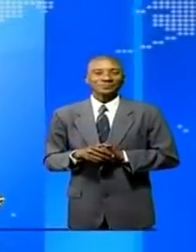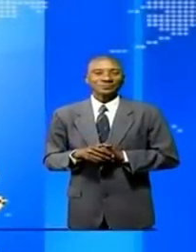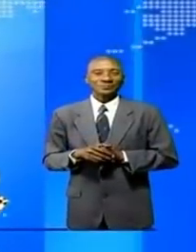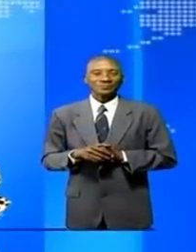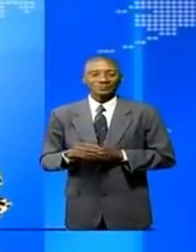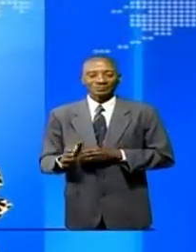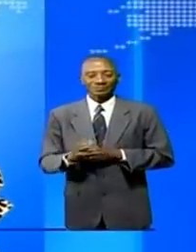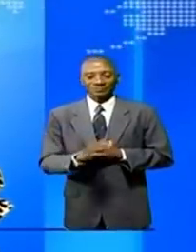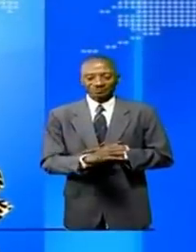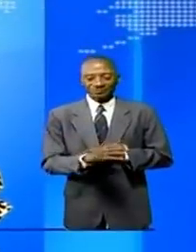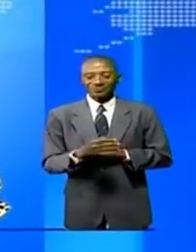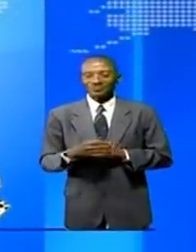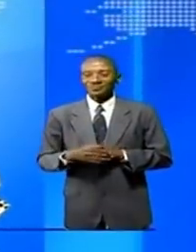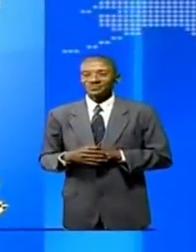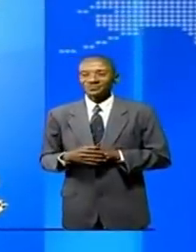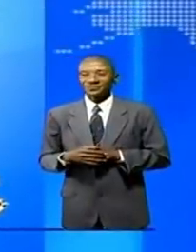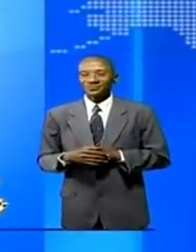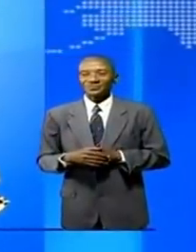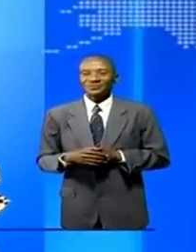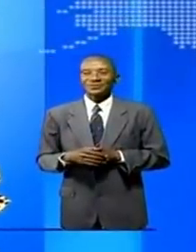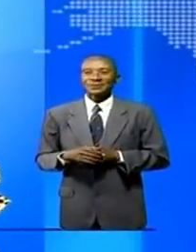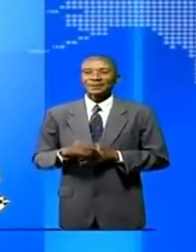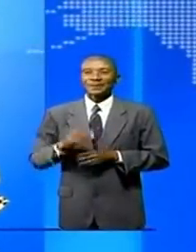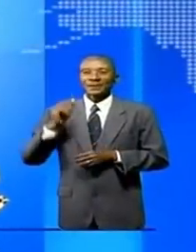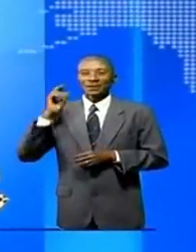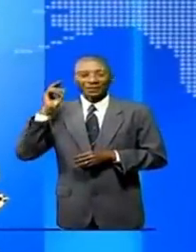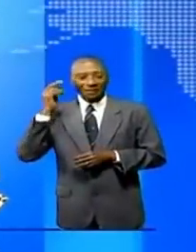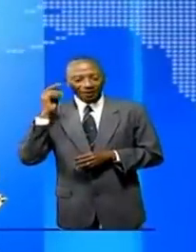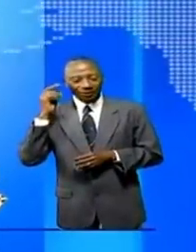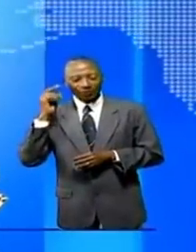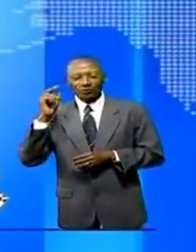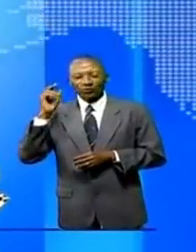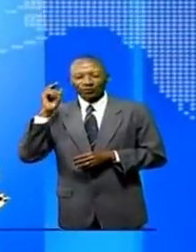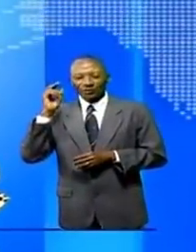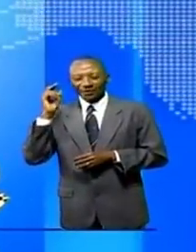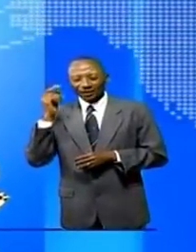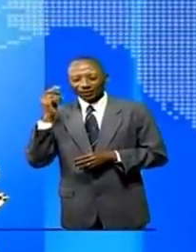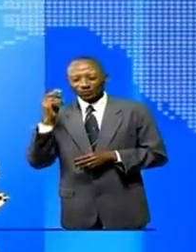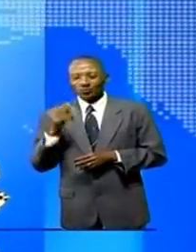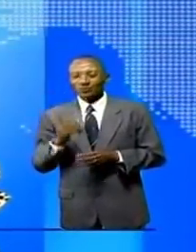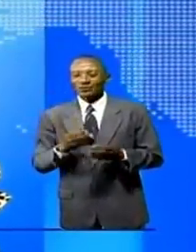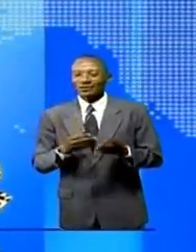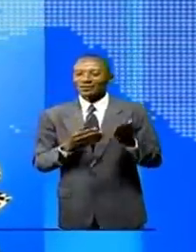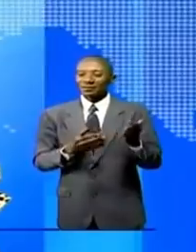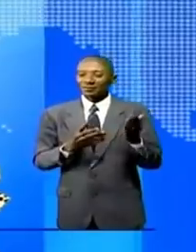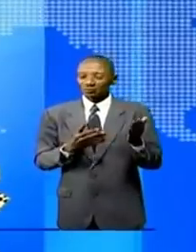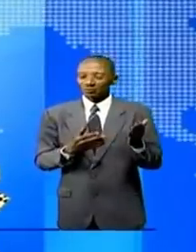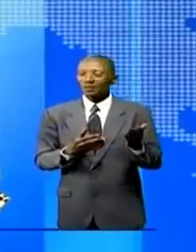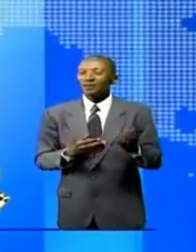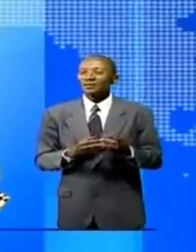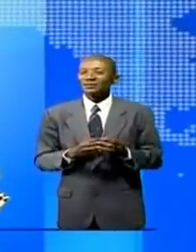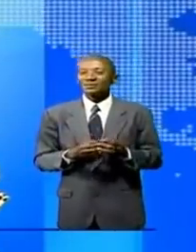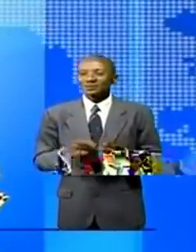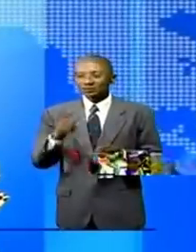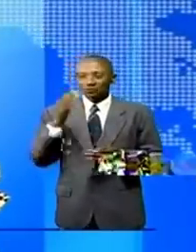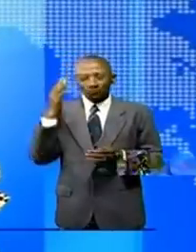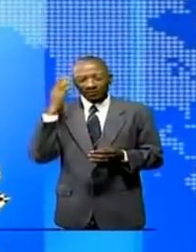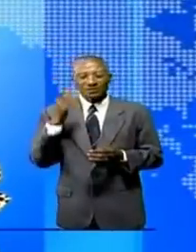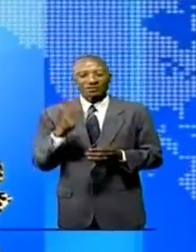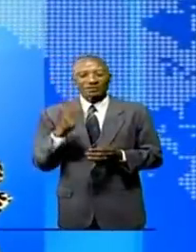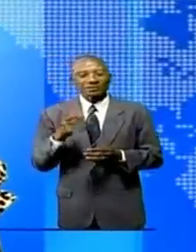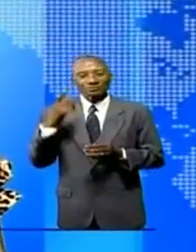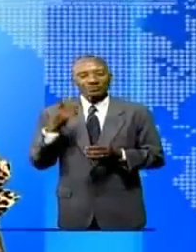La radio, ce média reste incontournable partout dans le monde et demeure essentiel pour le bien-être des populations. En